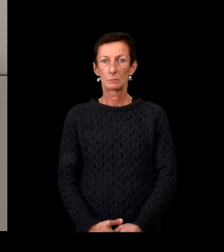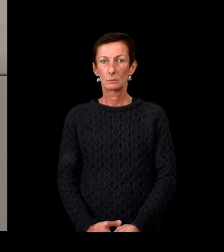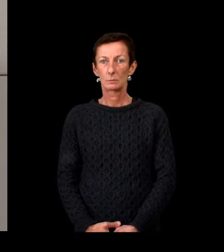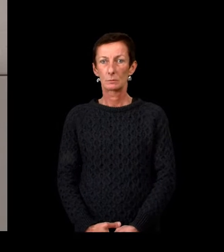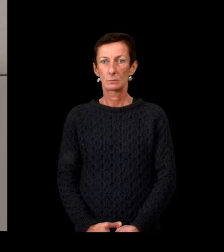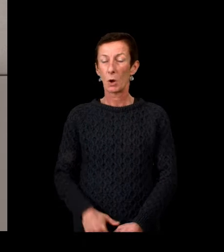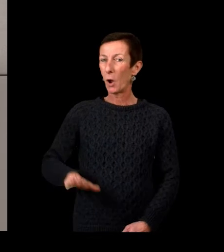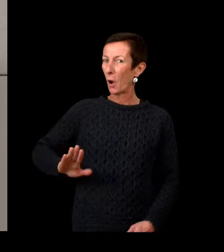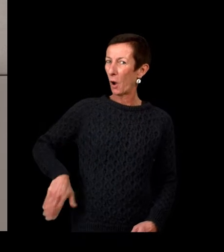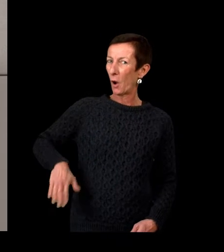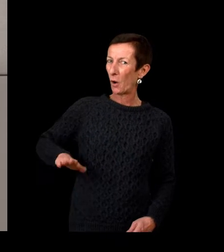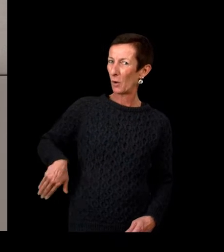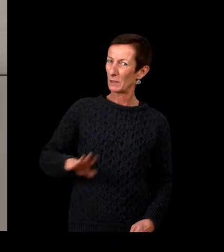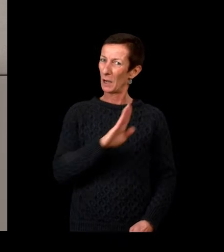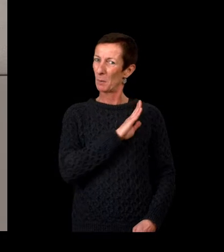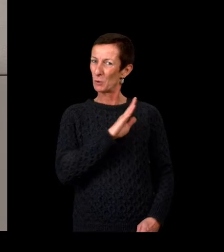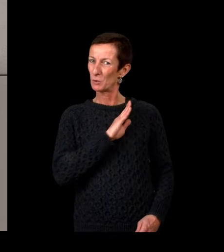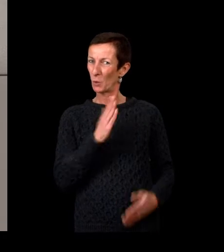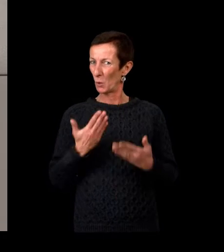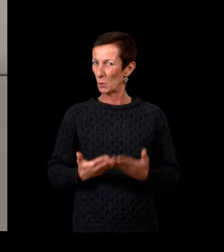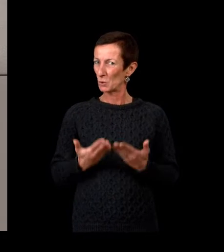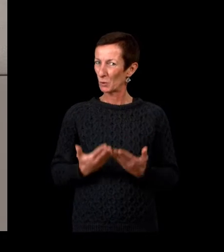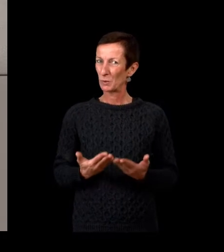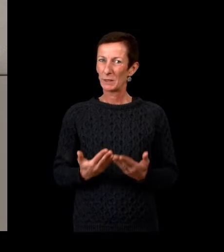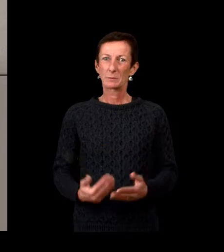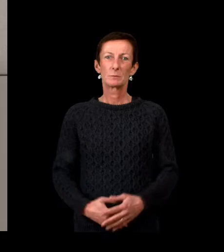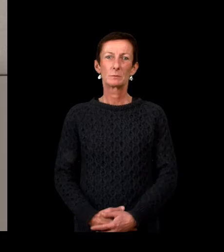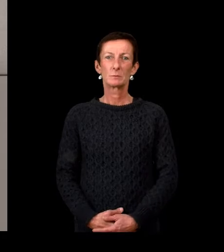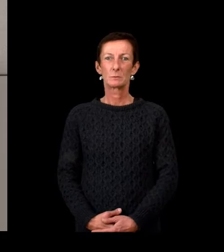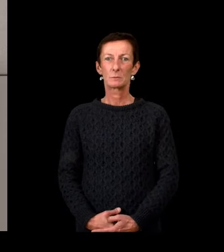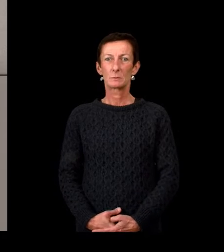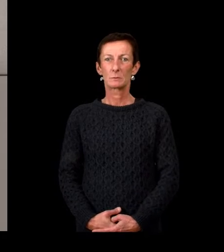est en retard le monsieur aujourd'hui.